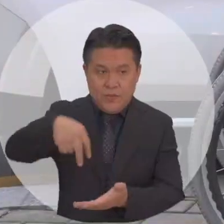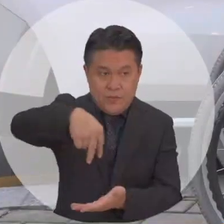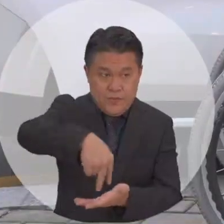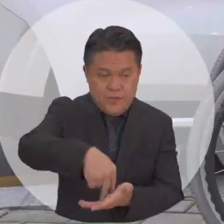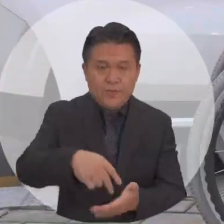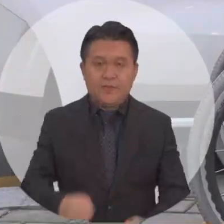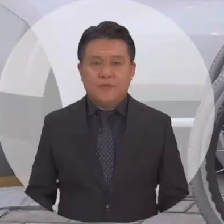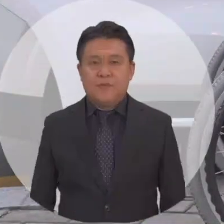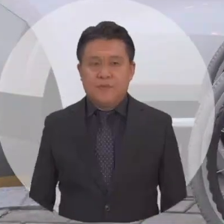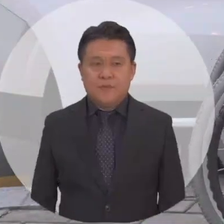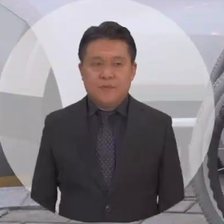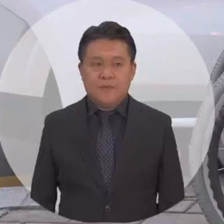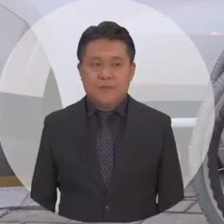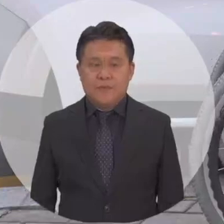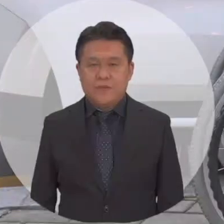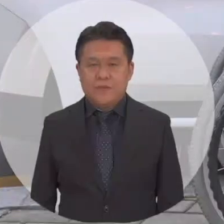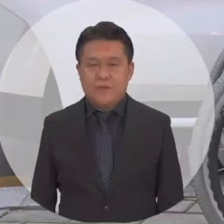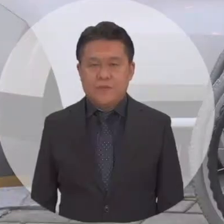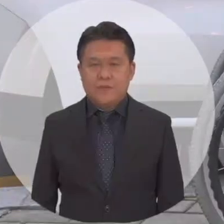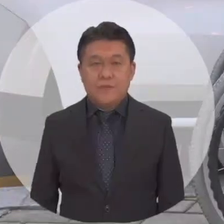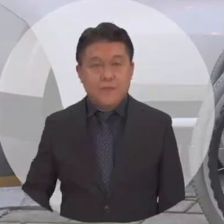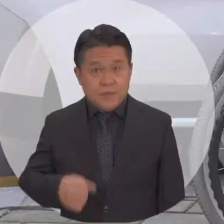대상자를 휠체어에 앉게 합니다.